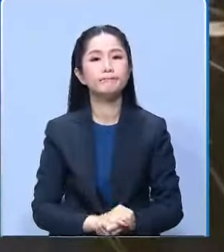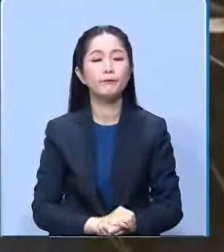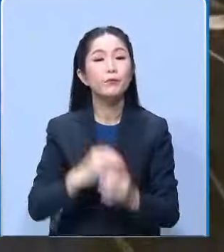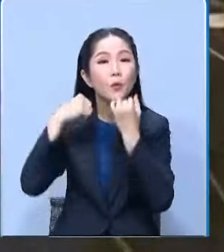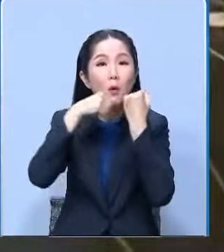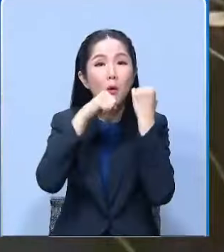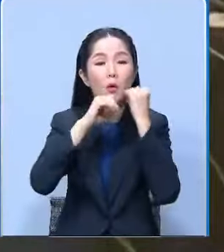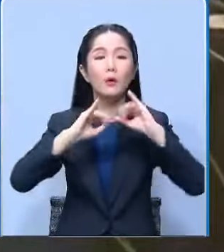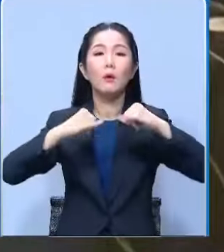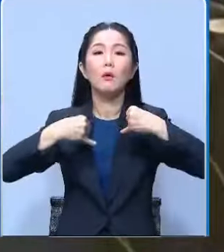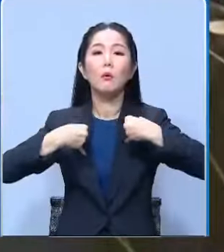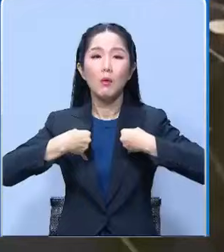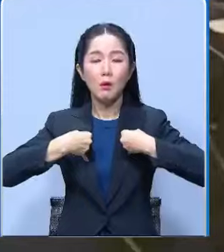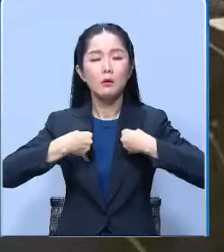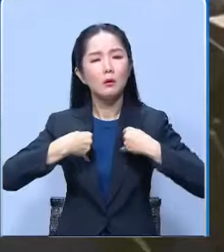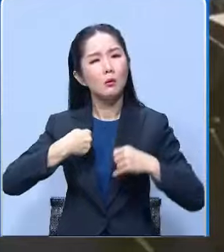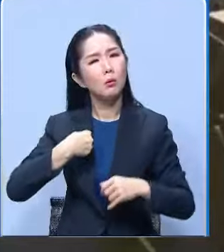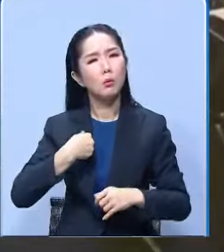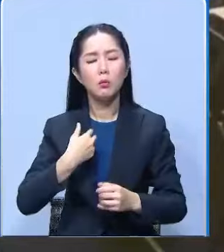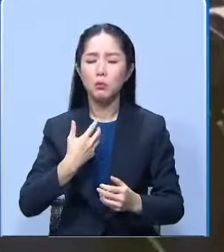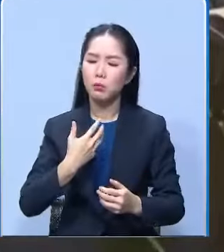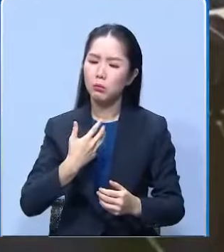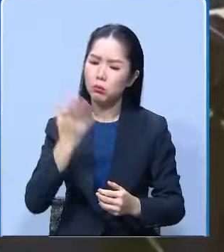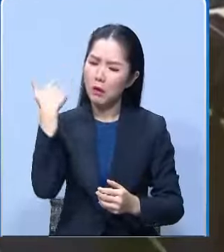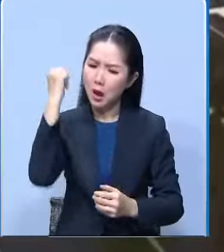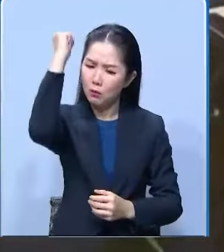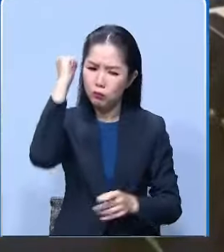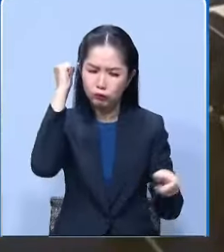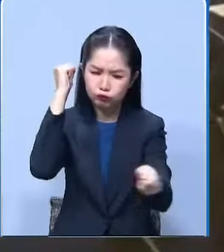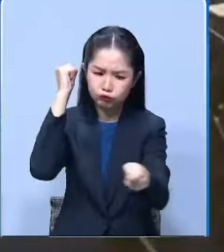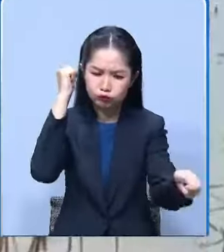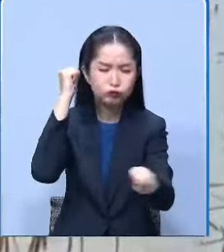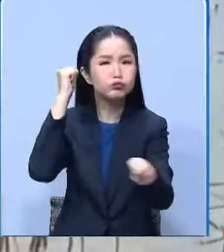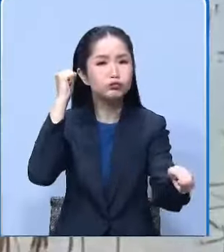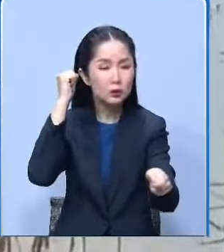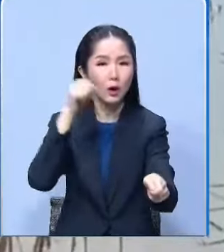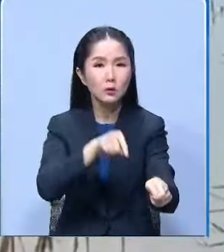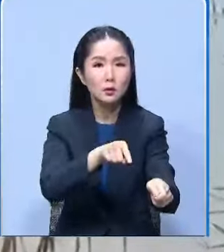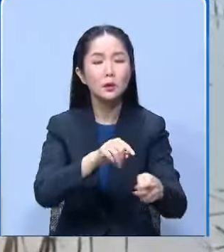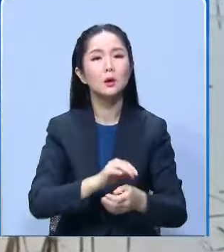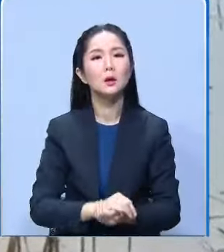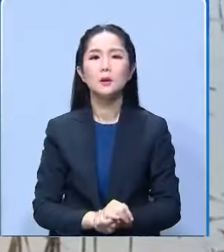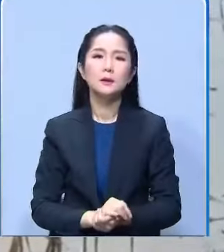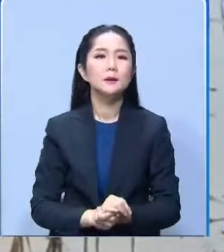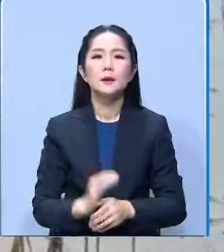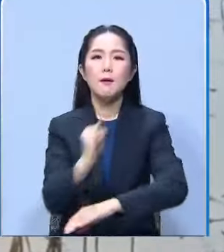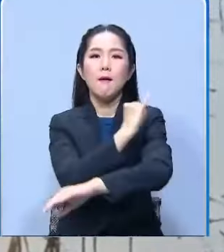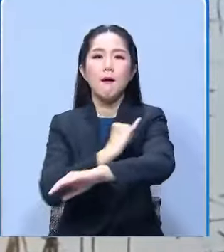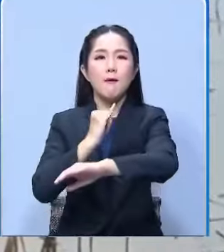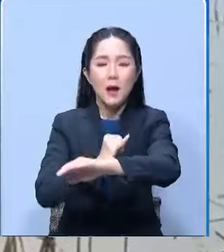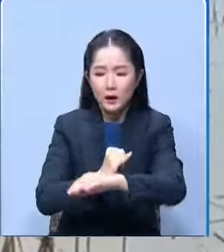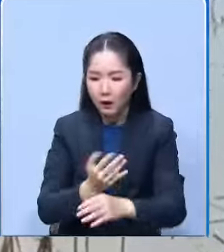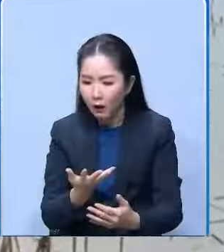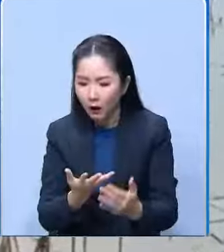เป็นต้นเหตุเนี่ยก็คือเจ้าของไร่อ้อยใช่มั้ยครับที่บอกว่าอ่ะคุณไปฉีดยาฆ่าหญ้าแบบเนี้ยแล้วก็พื้นที่ไร่นาของคนอื่นเขาเดือดร้อนเสีย